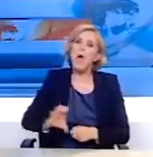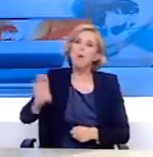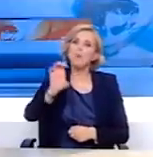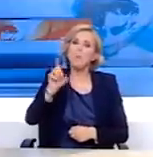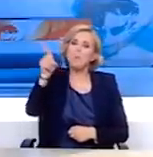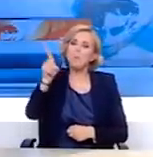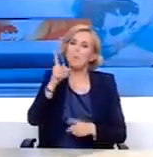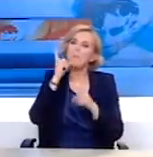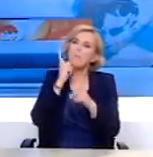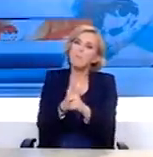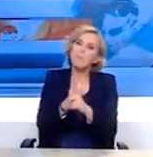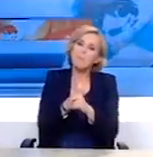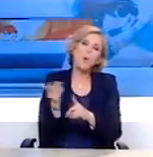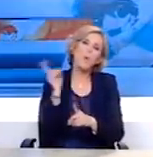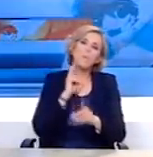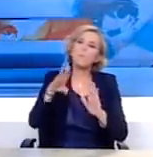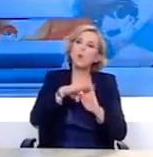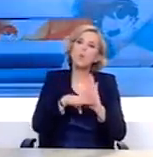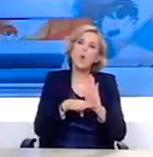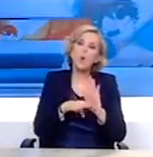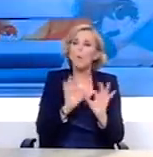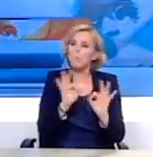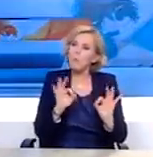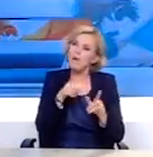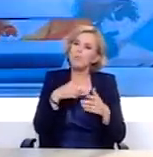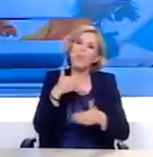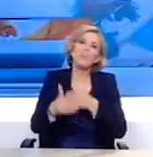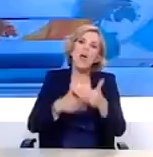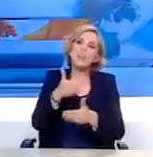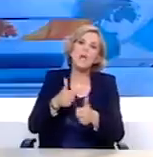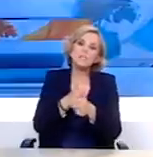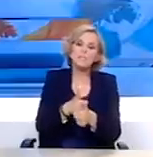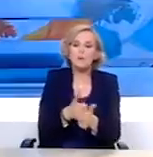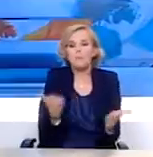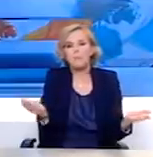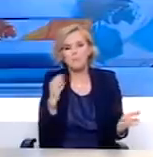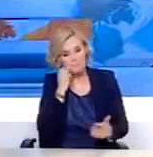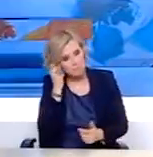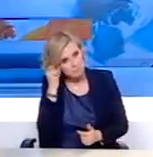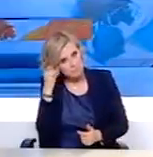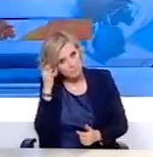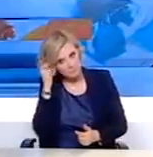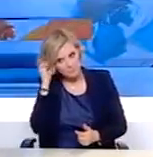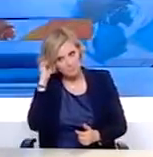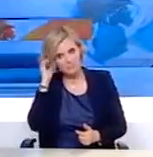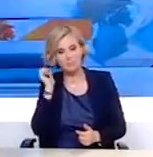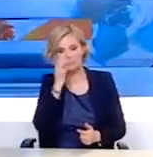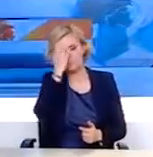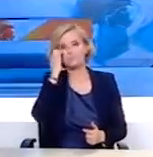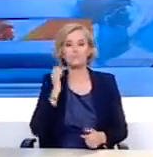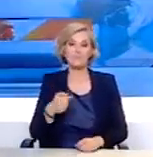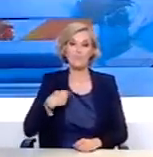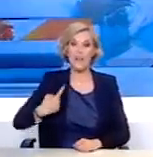στο πρωτόκολλο, παίρνεις χημειοπροφύλαξη ή δεν παίρνεις. Ένα 50% παίρνει, ένα 50% δεν παίρνει. Εμείς